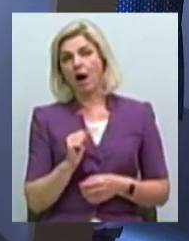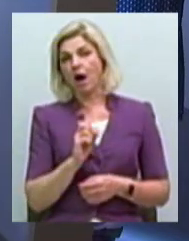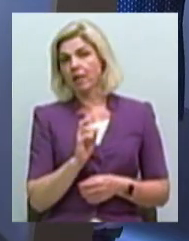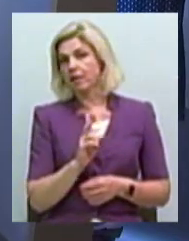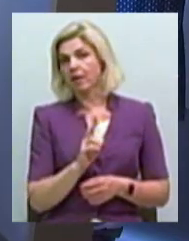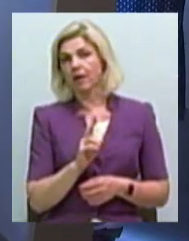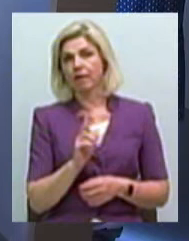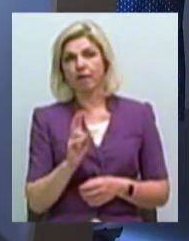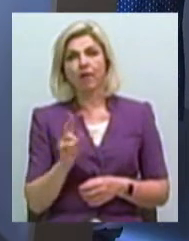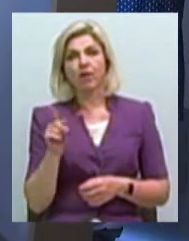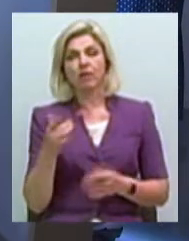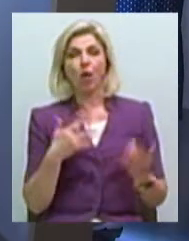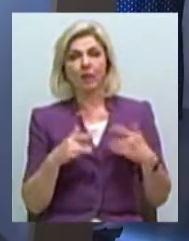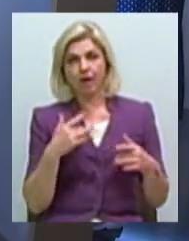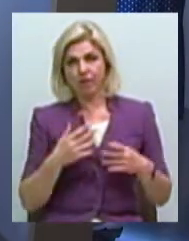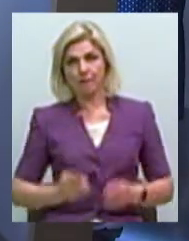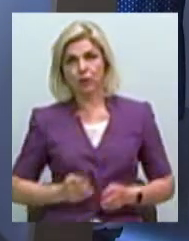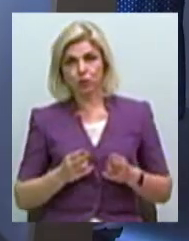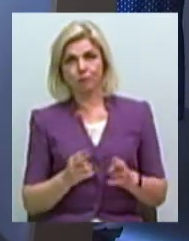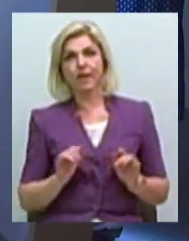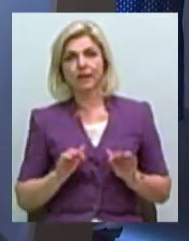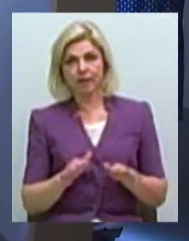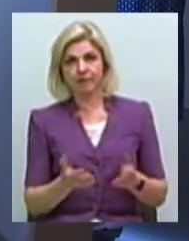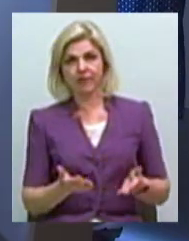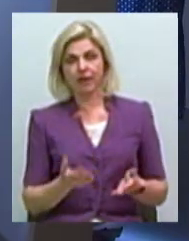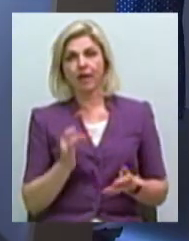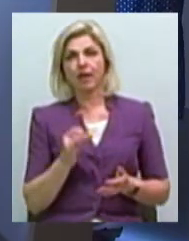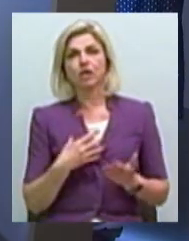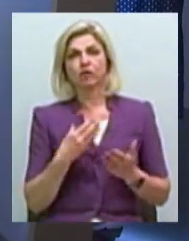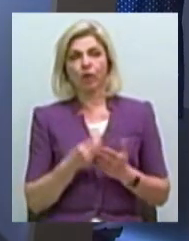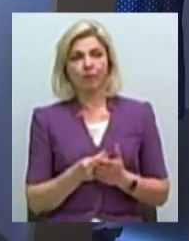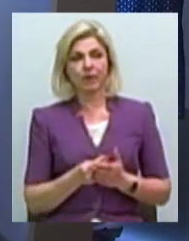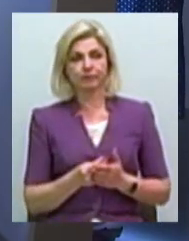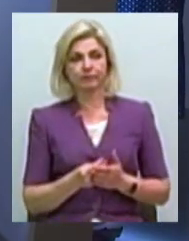там оправдывать свои какие-то преступные действия своими какими-то там